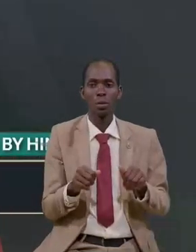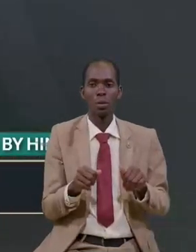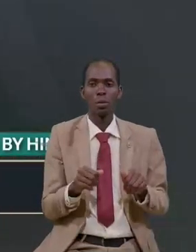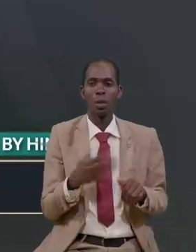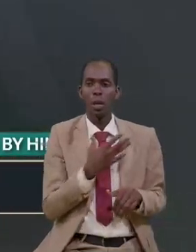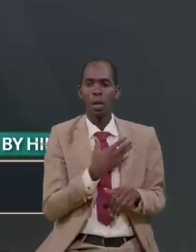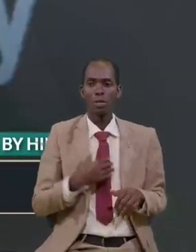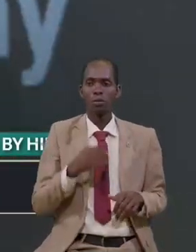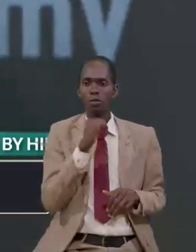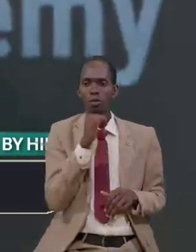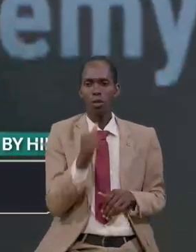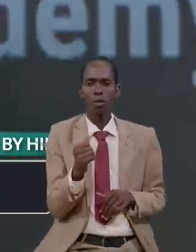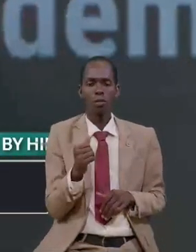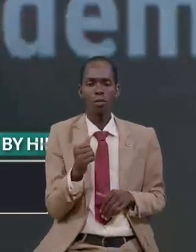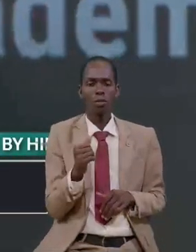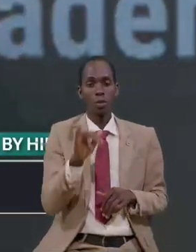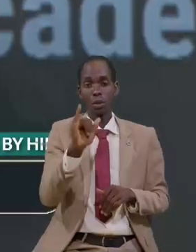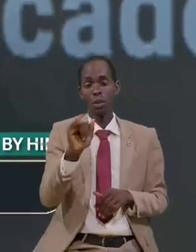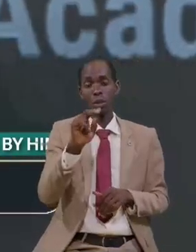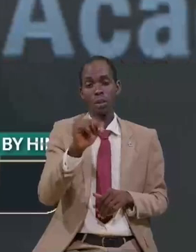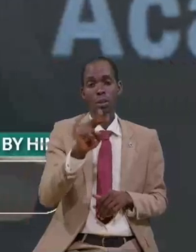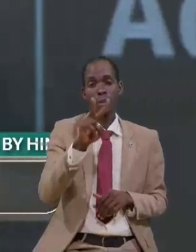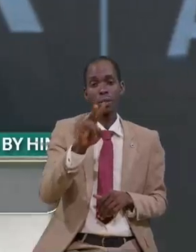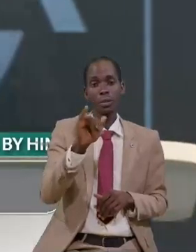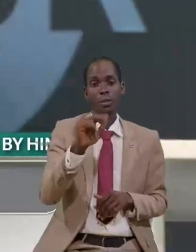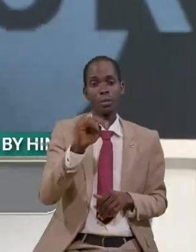Invincible et non invisible. Être invincible.